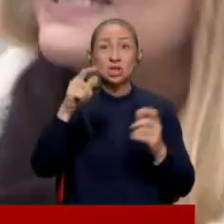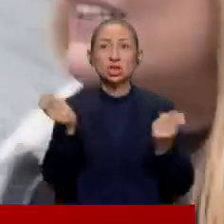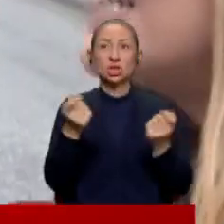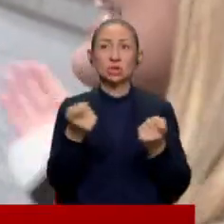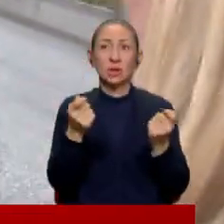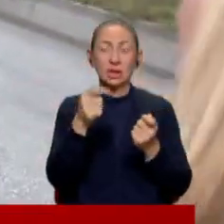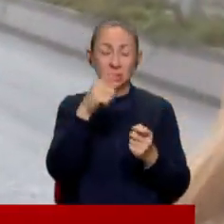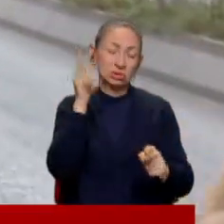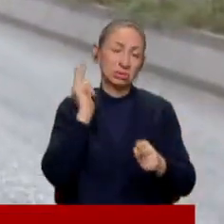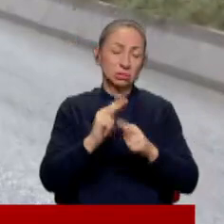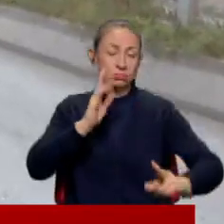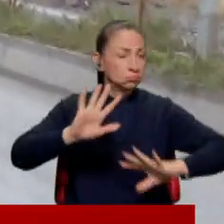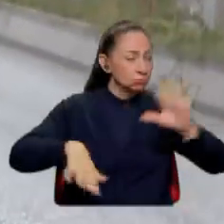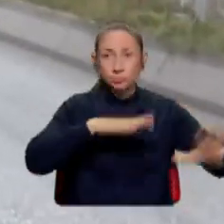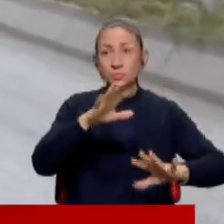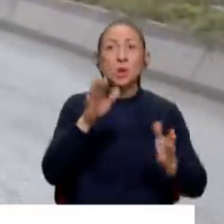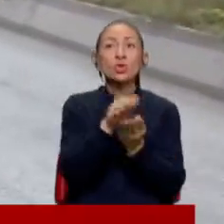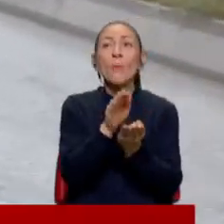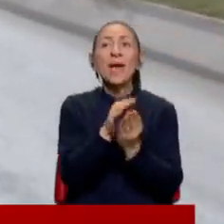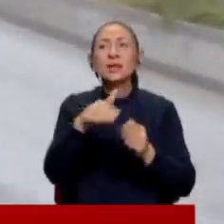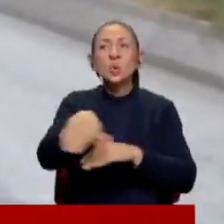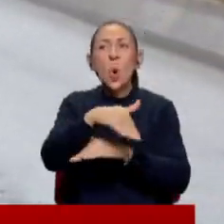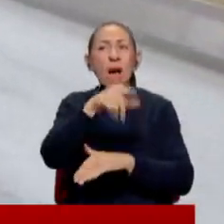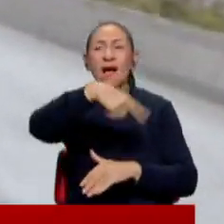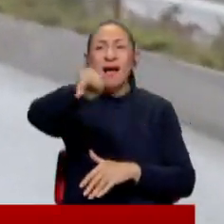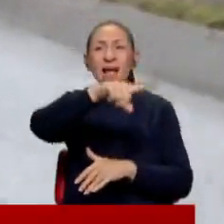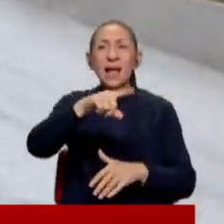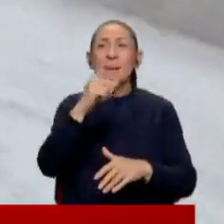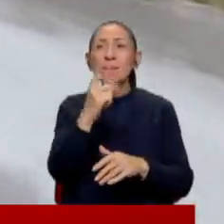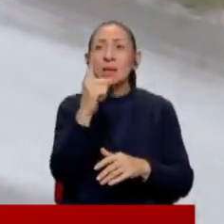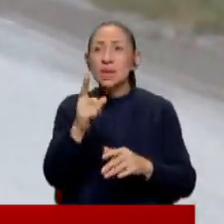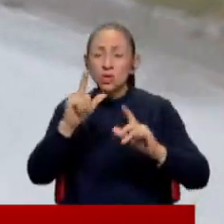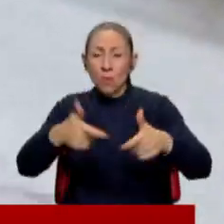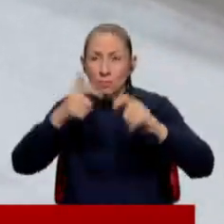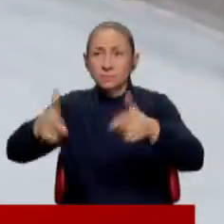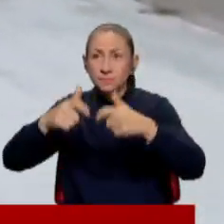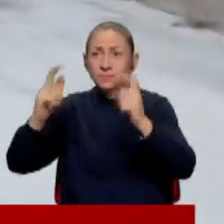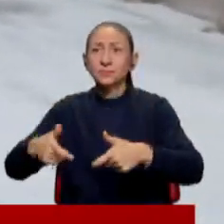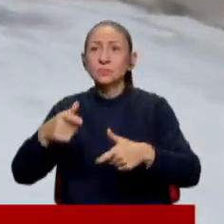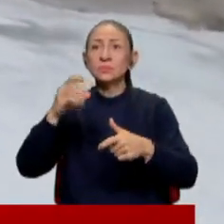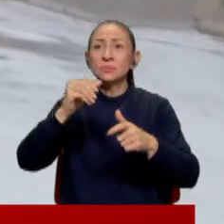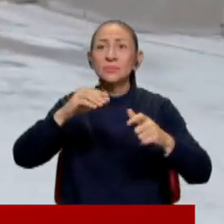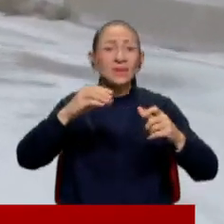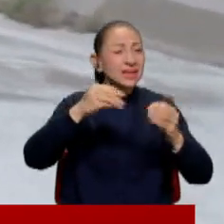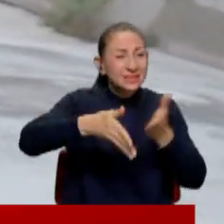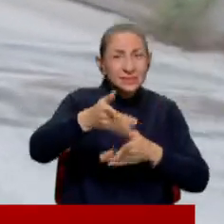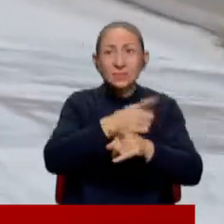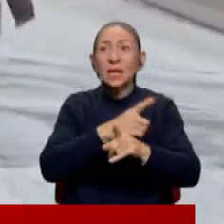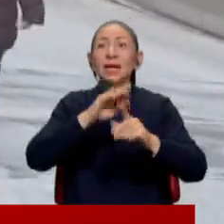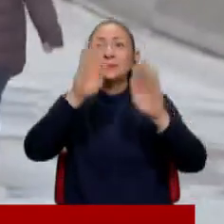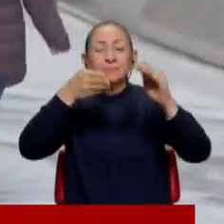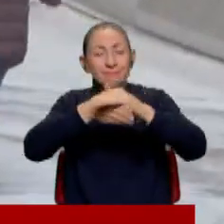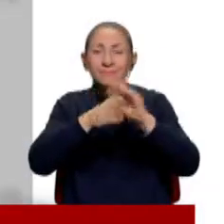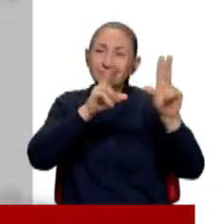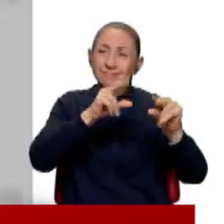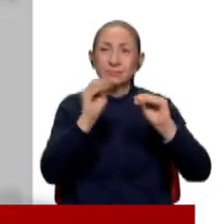çalışmalarını hızlandırdı başı boş olan sokak köpekleri bir bir toplanıyor arazilerden alınarak Barınaklar